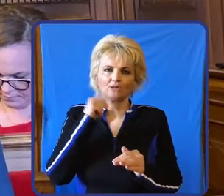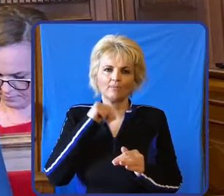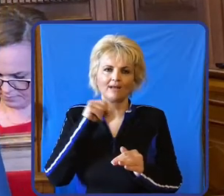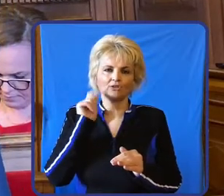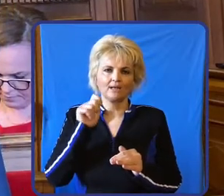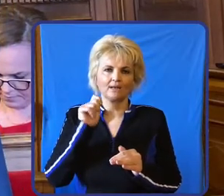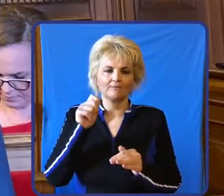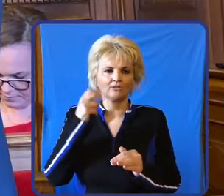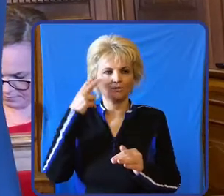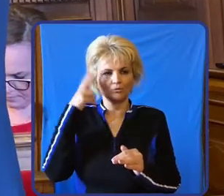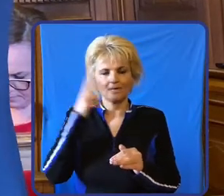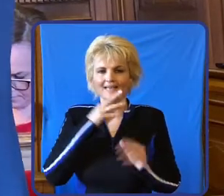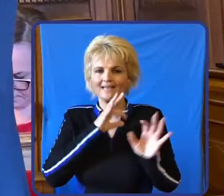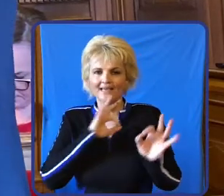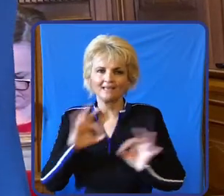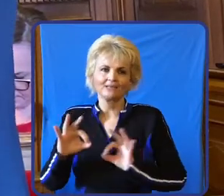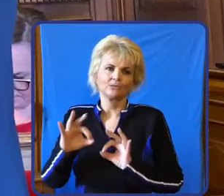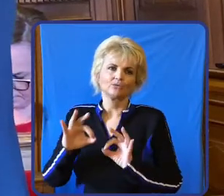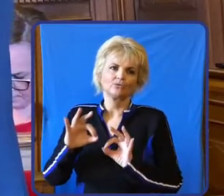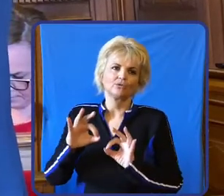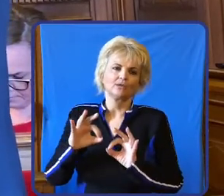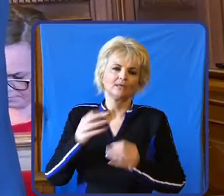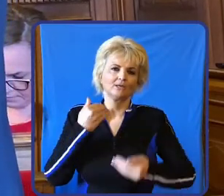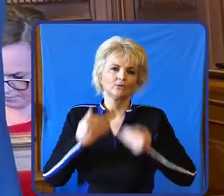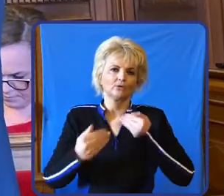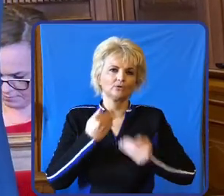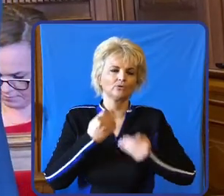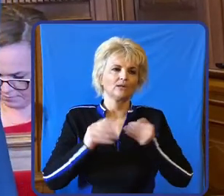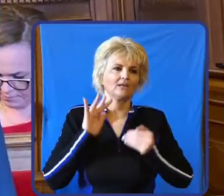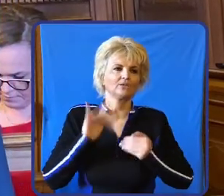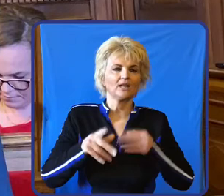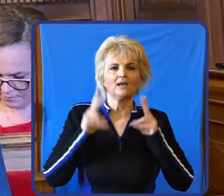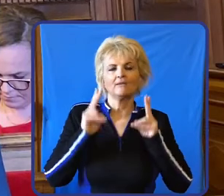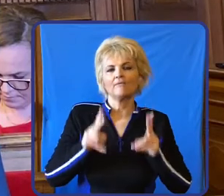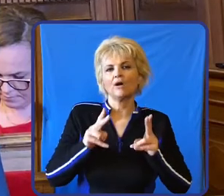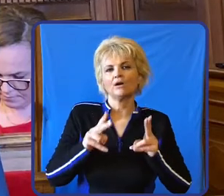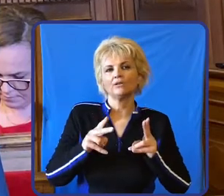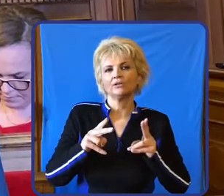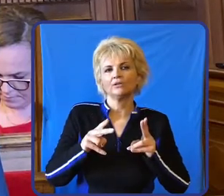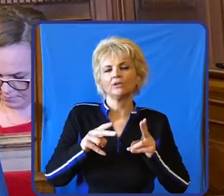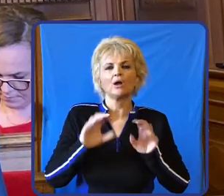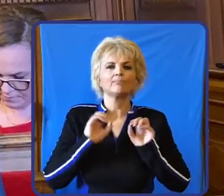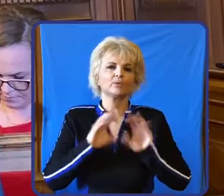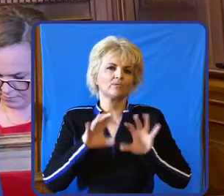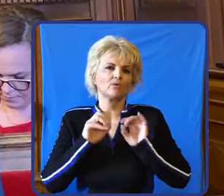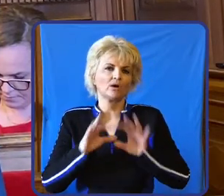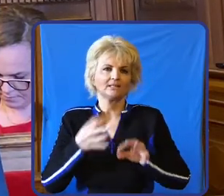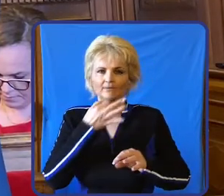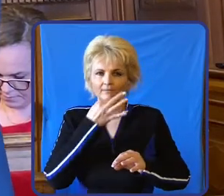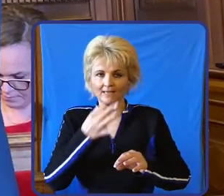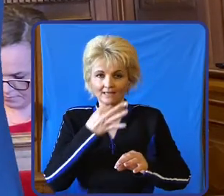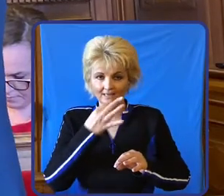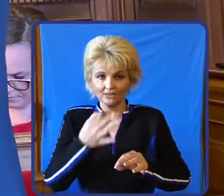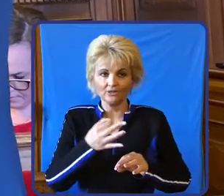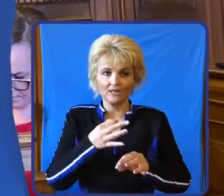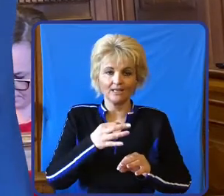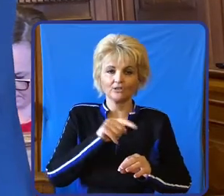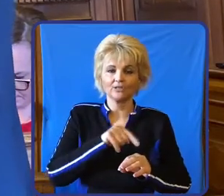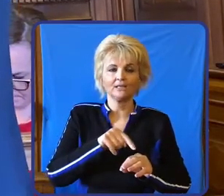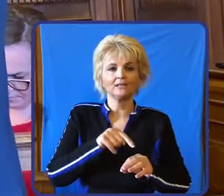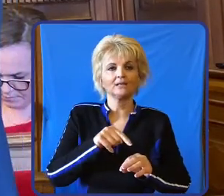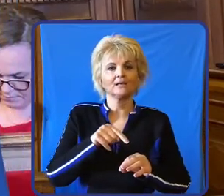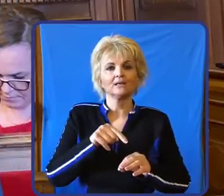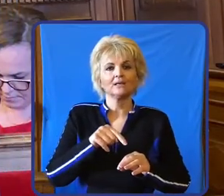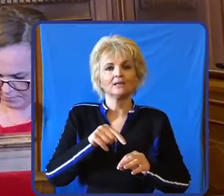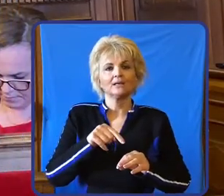képviselő készül, nagyon készül egy ilyen közgyűlésre, vannak nagyon finom, provokatív kérdései, azokat föltöszi, és akkor így ezzel el